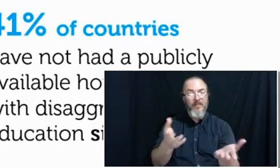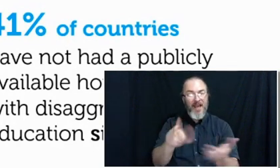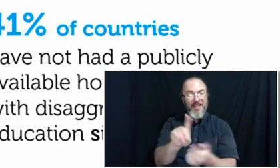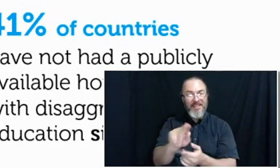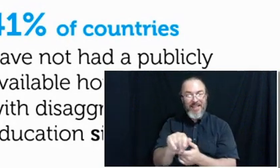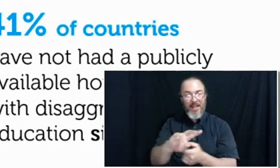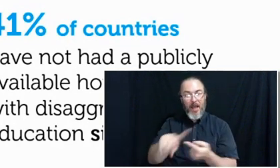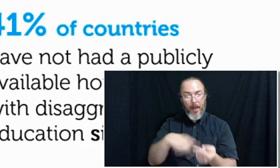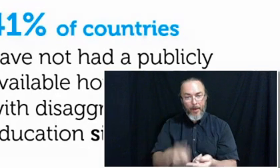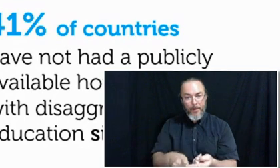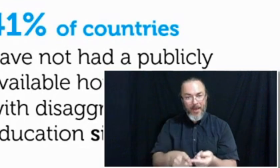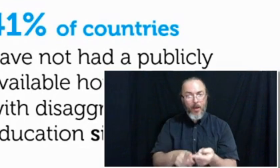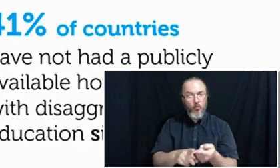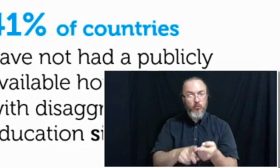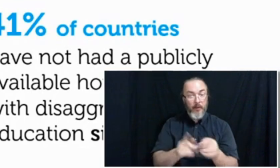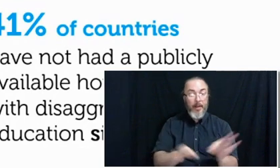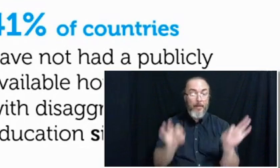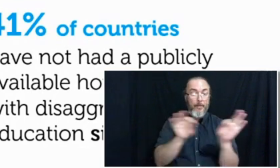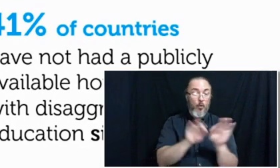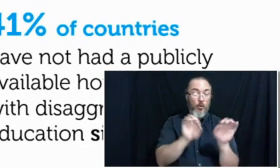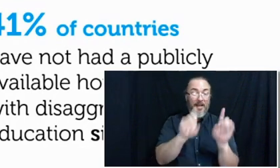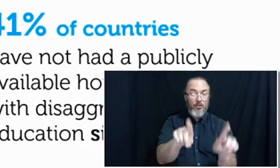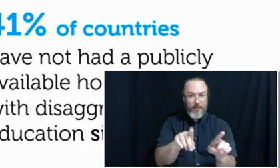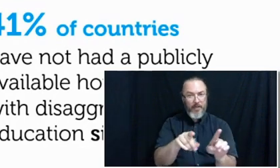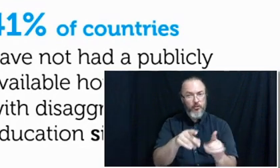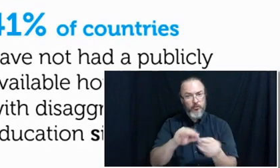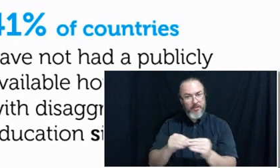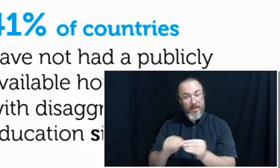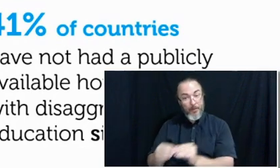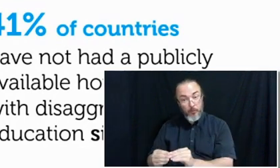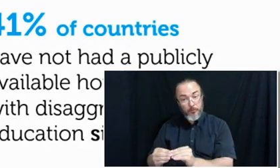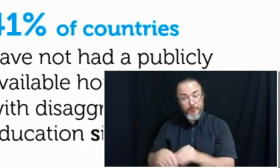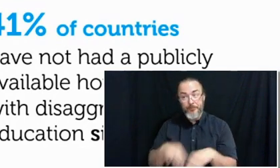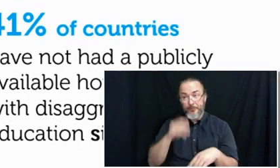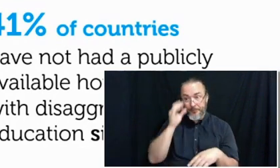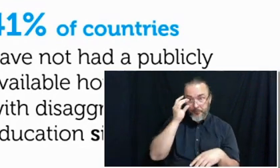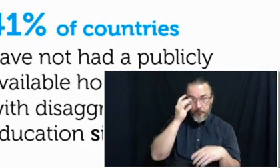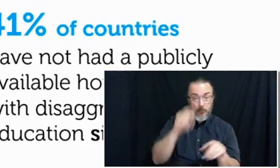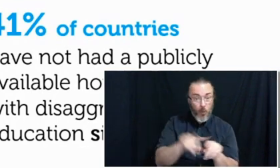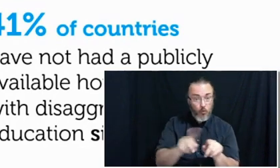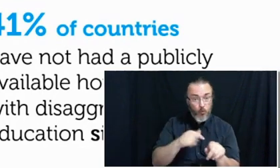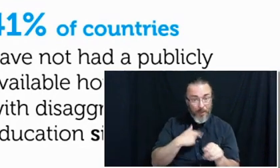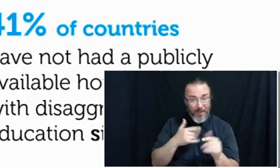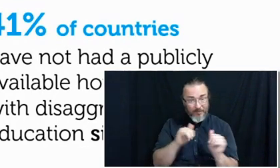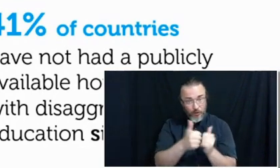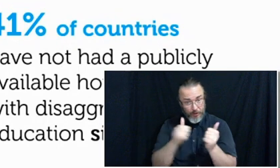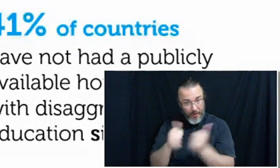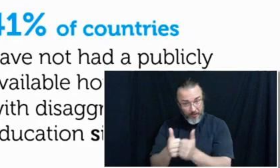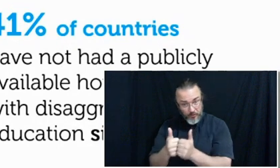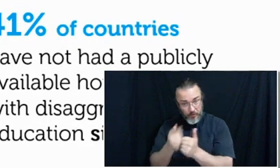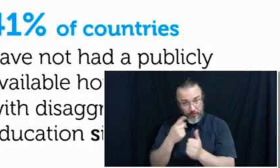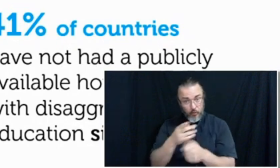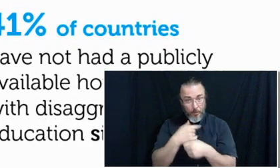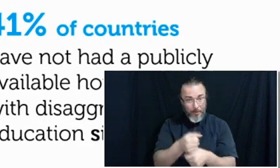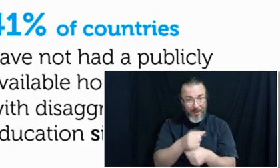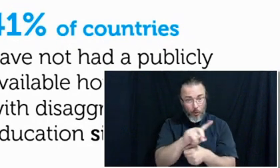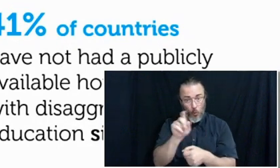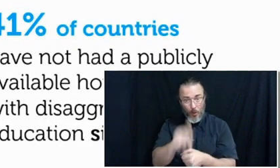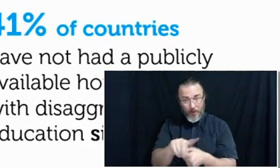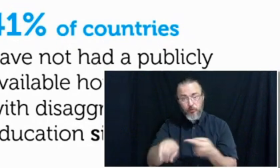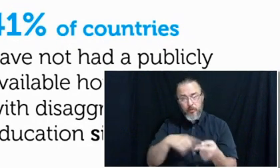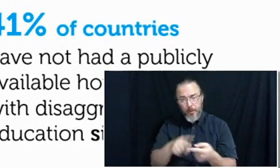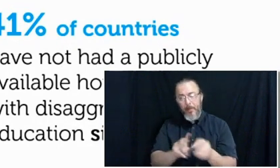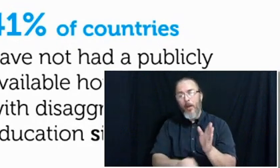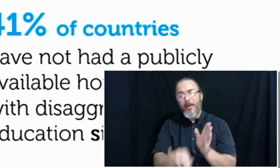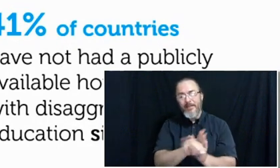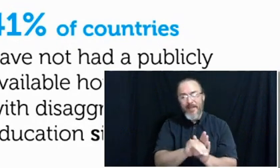ventilées sur les indicateurs clés en matière d'éducation. Mais le recensement et les se heurte à des problèmes pour formuler des questions lorsqu'il